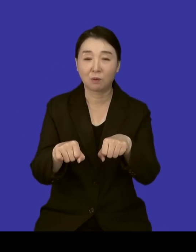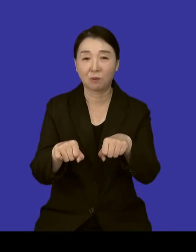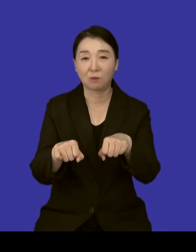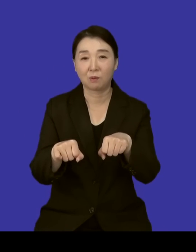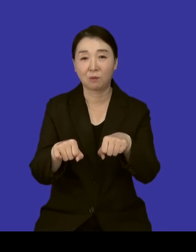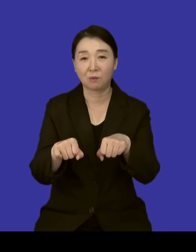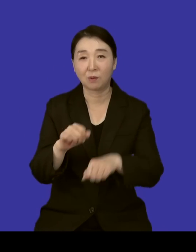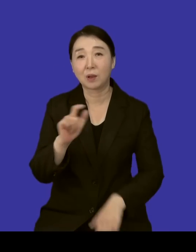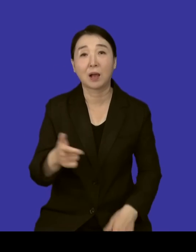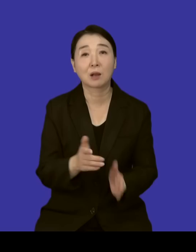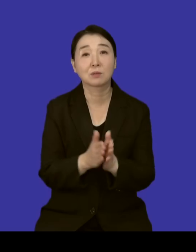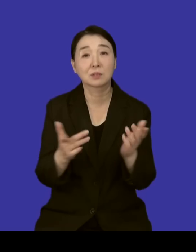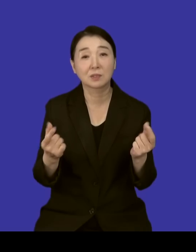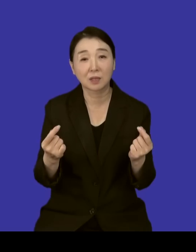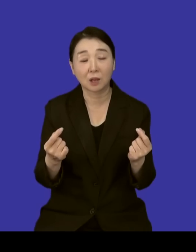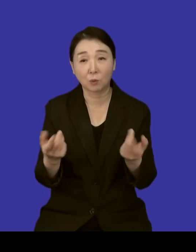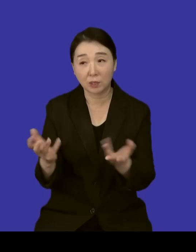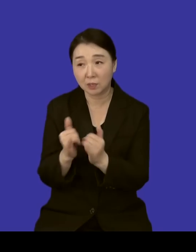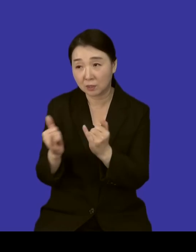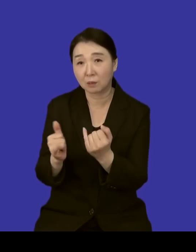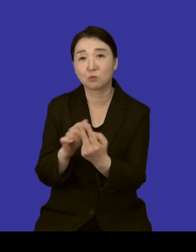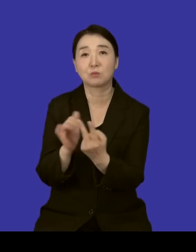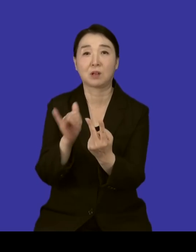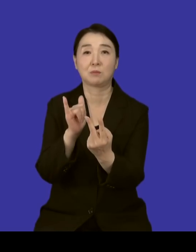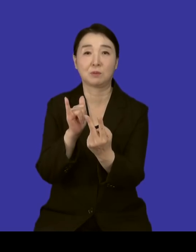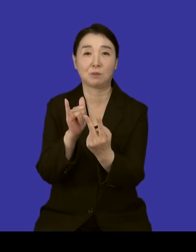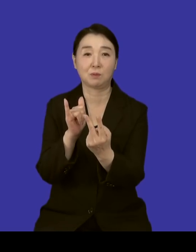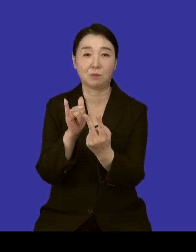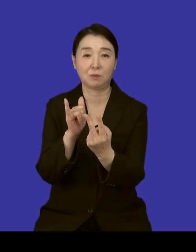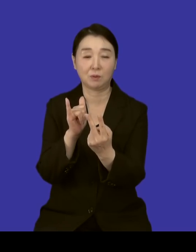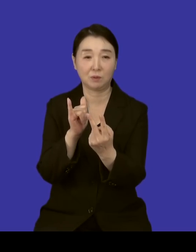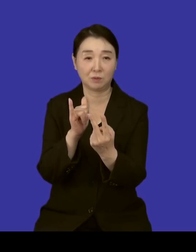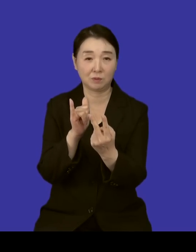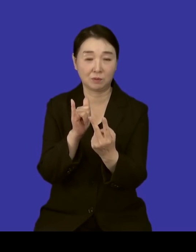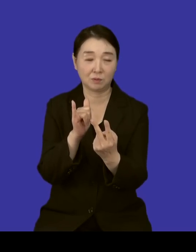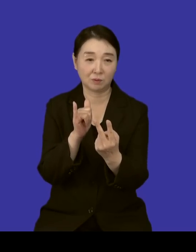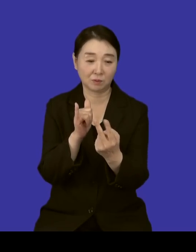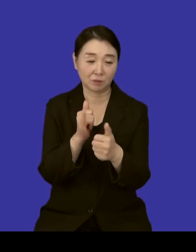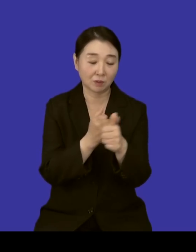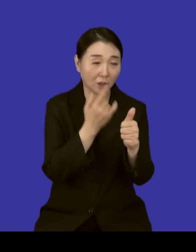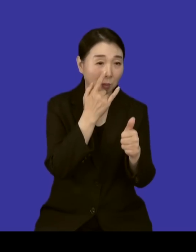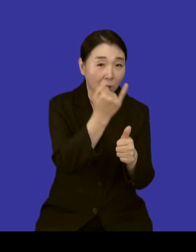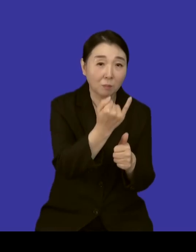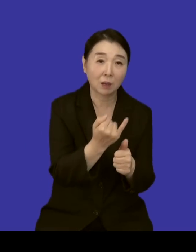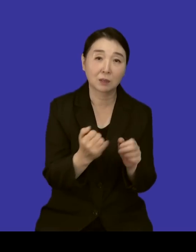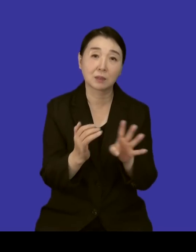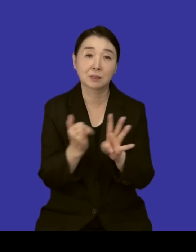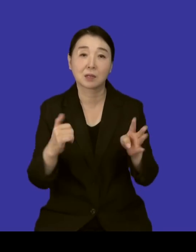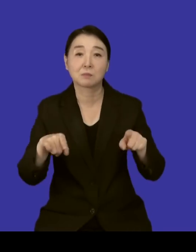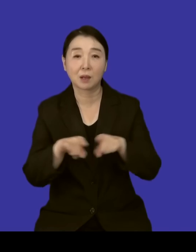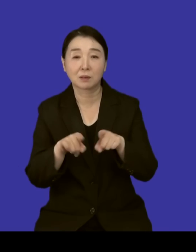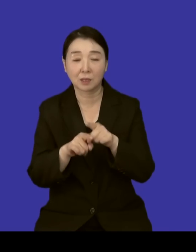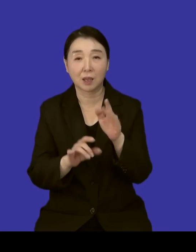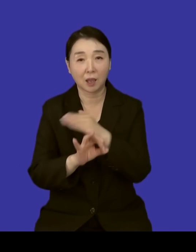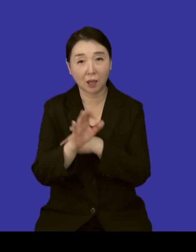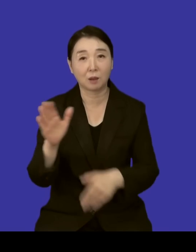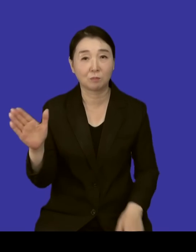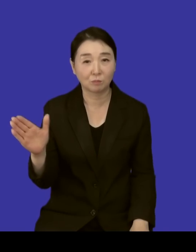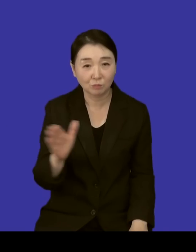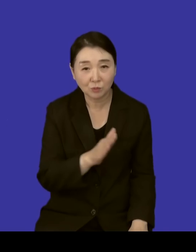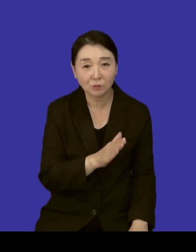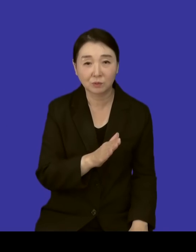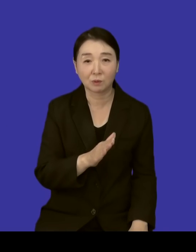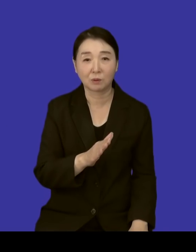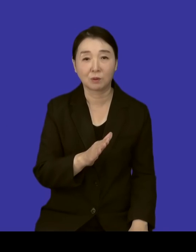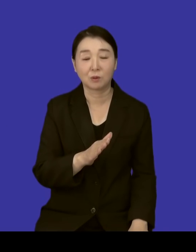청소로 하루를 시작해요. 일하는 사람이 둘씩이나 있었는데 있는데도 시어머니하고 저하고 넷이서 이제 아침부터 막